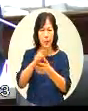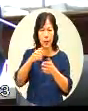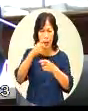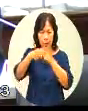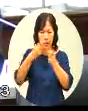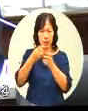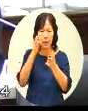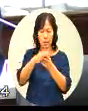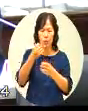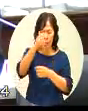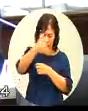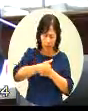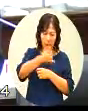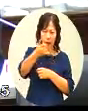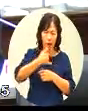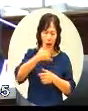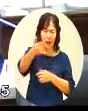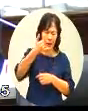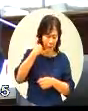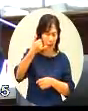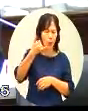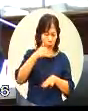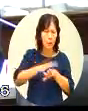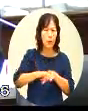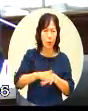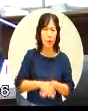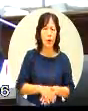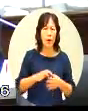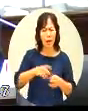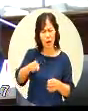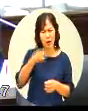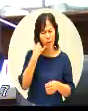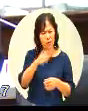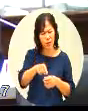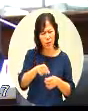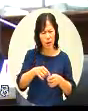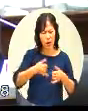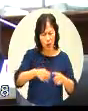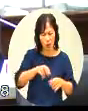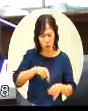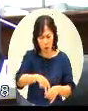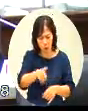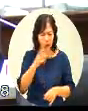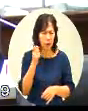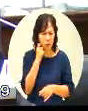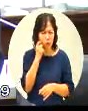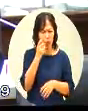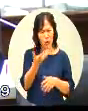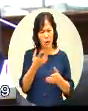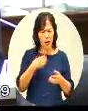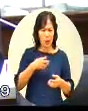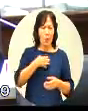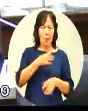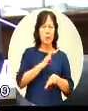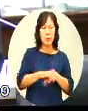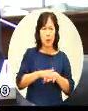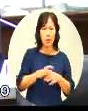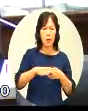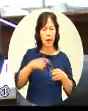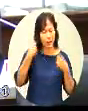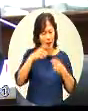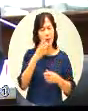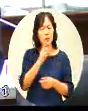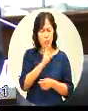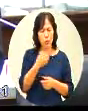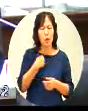人到我屋处，每一年都有人打电话给我说公公啊，这路啊这歹行啊，这很危险呢，我们常常很无助，说